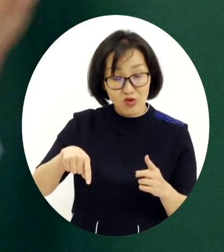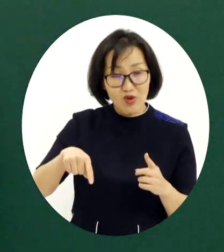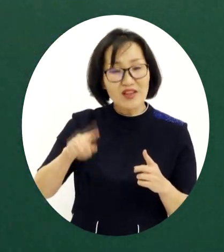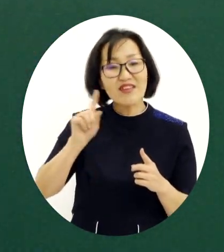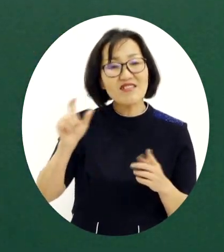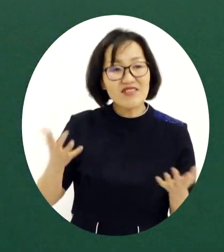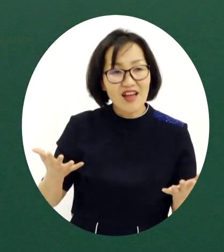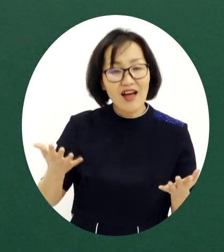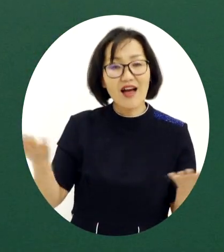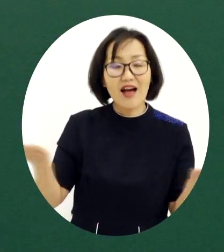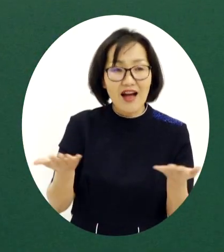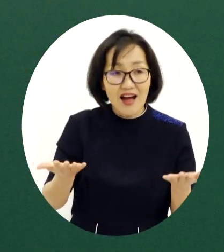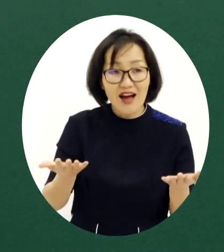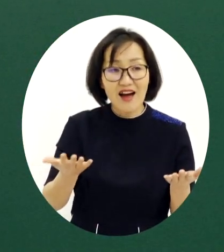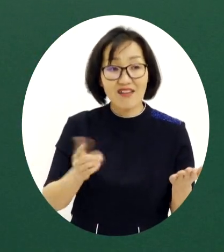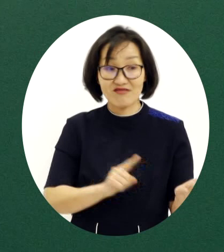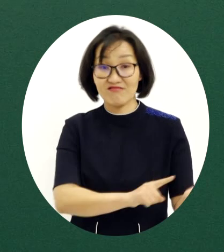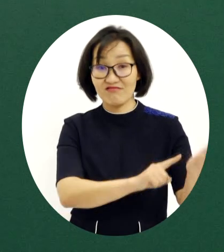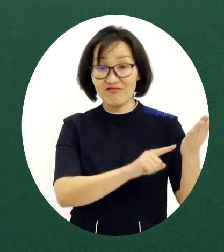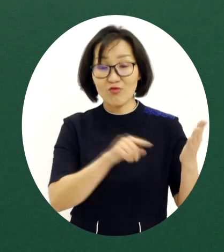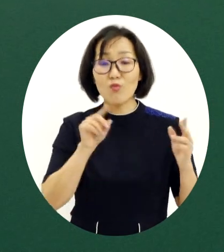хизээ болж байгааг илэрхийлдэг байх нь байна.